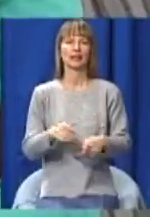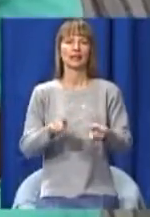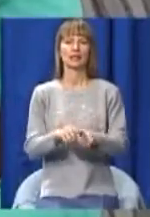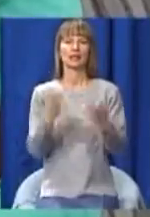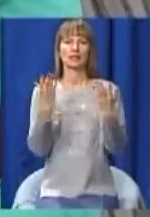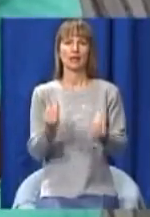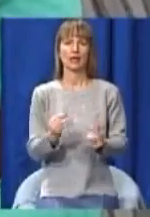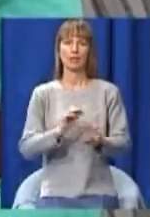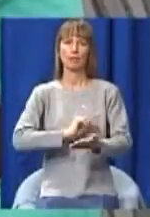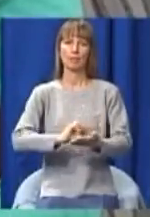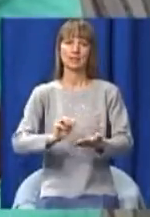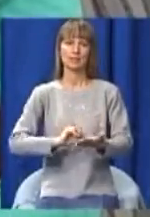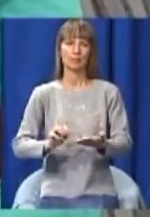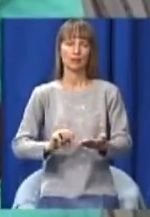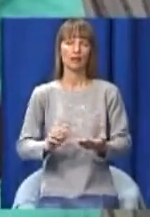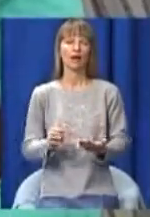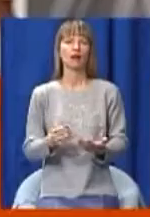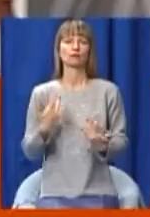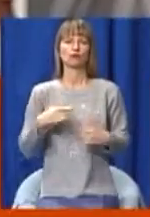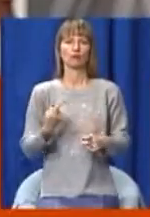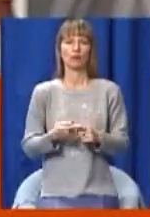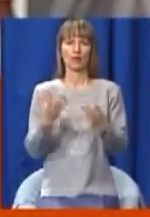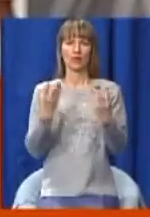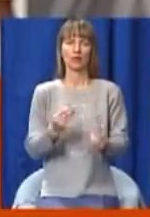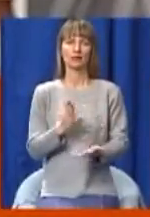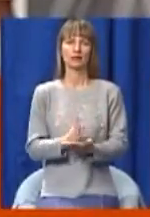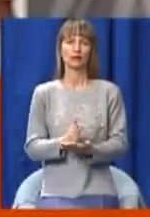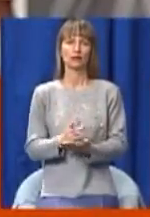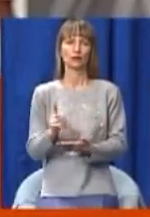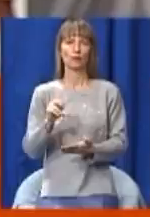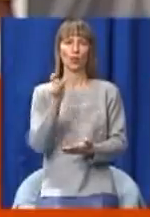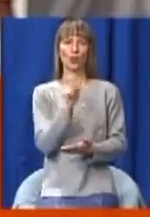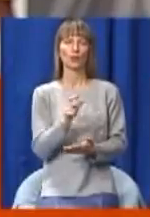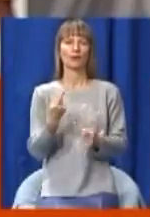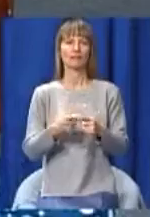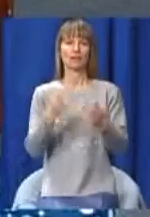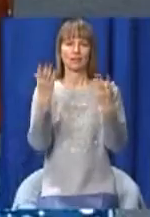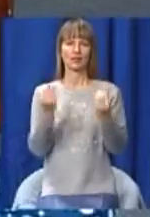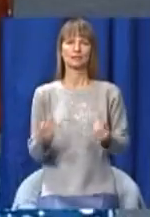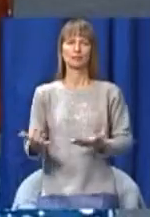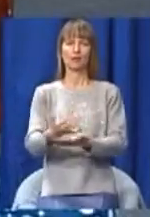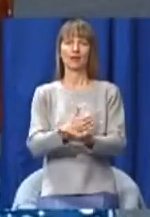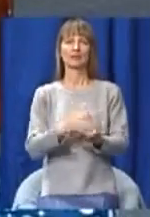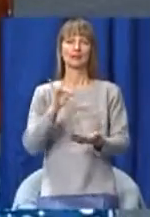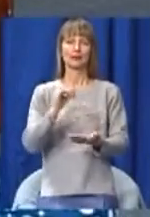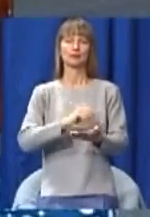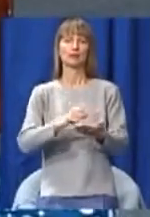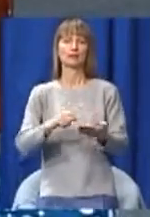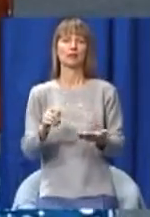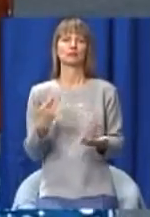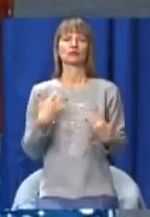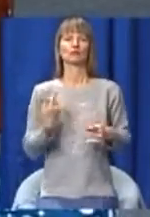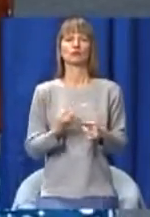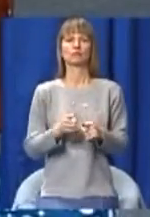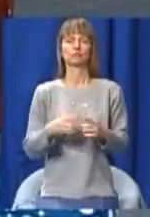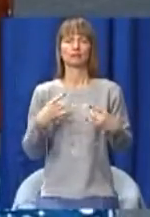день писемності? А взагалі, на що він існує? Щоб всі люди в цей день збиралися разом і писали щось, чи на що він